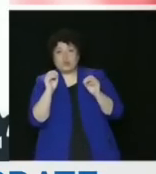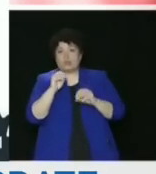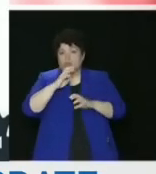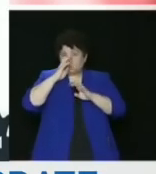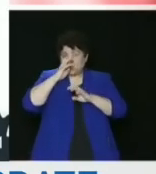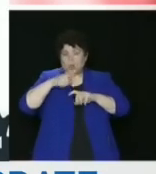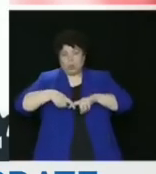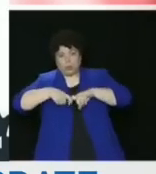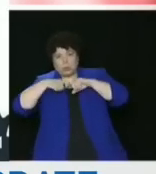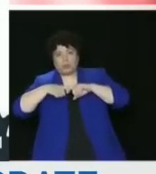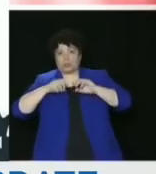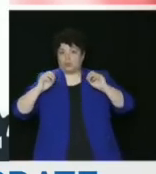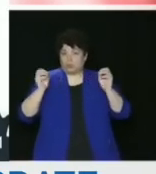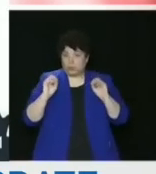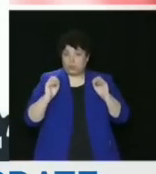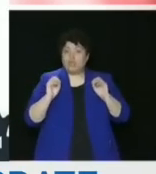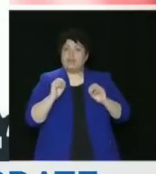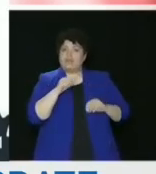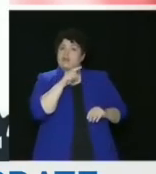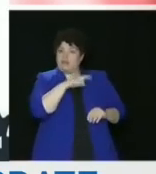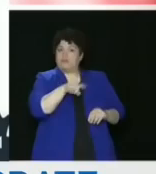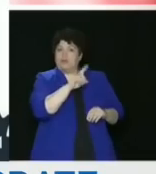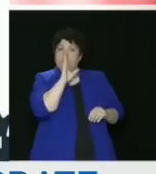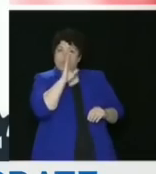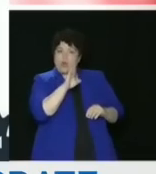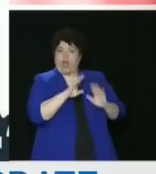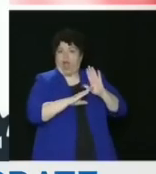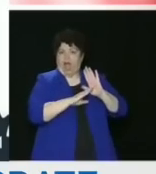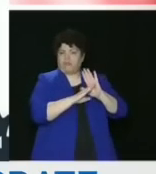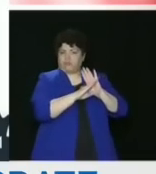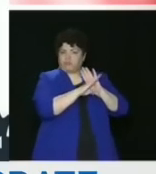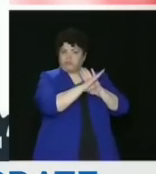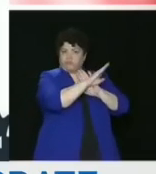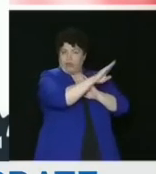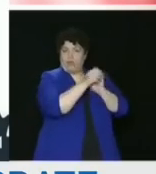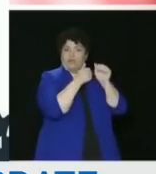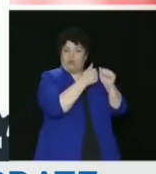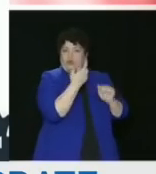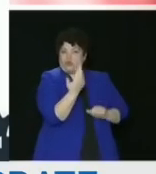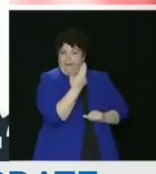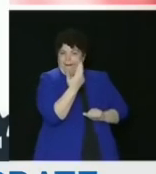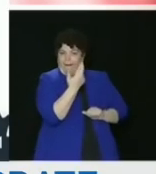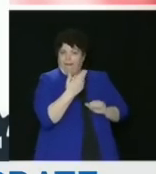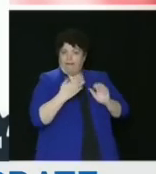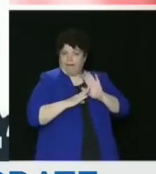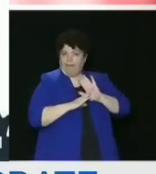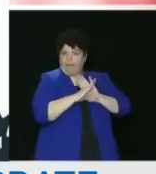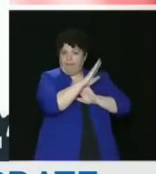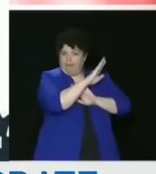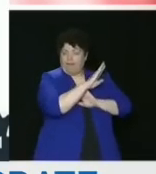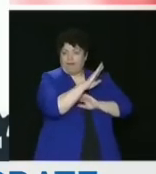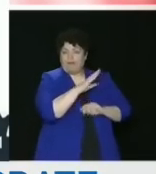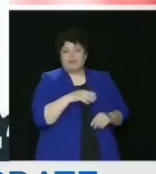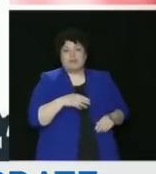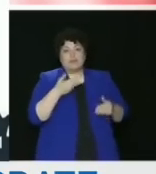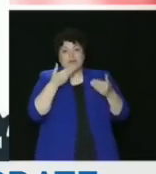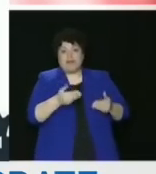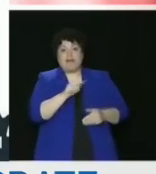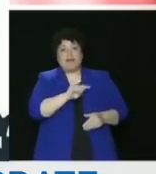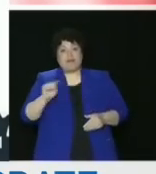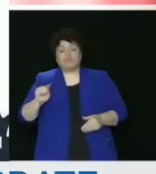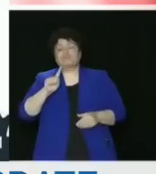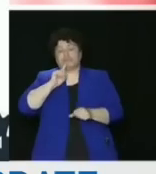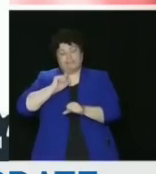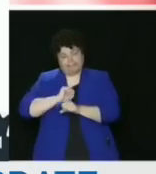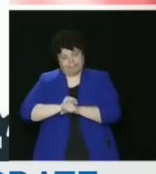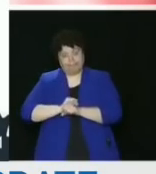les health cas auraient measures, continué cases d'augmenter would have le long de continued la to ligne surge grise. along the gray line. Toutefois, comme les But administrations as ont récemment jurisdictions amélioré